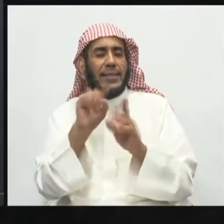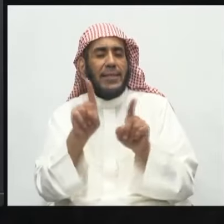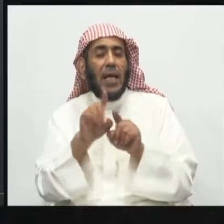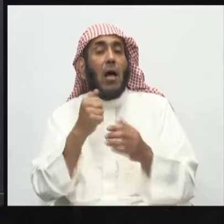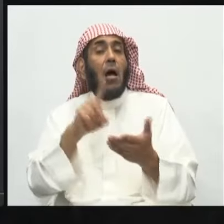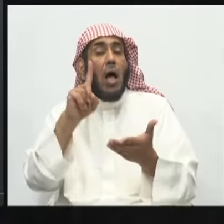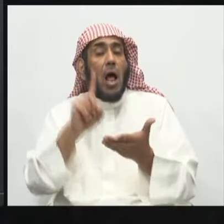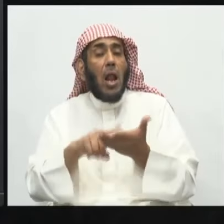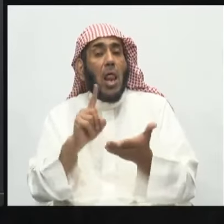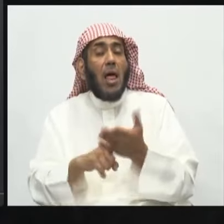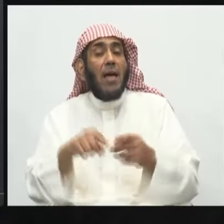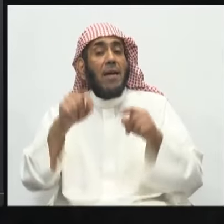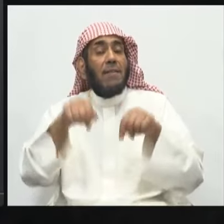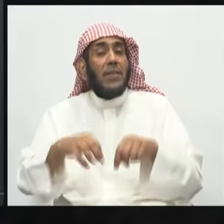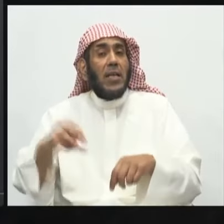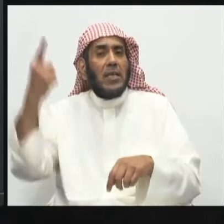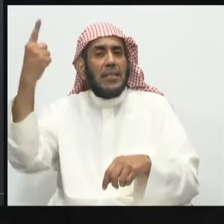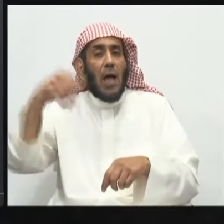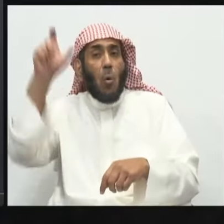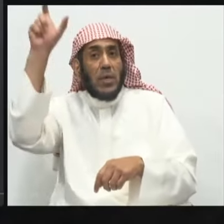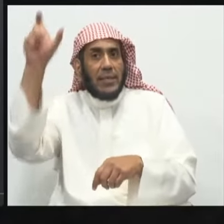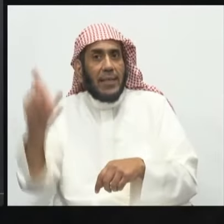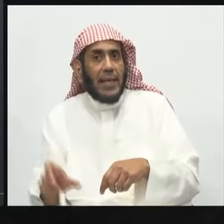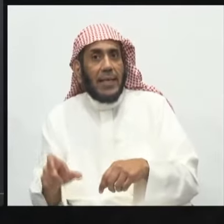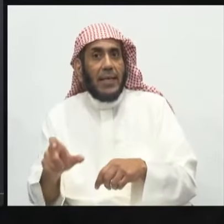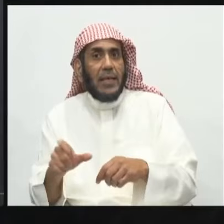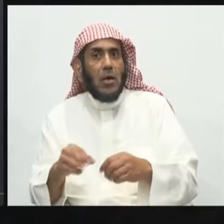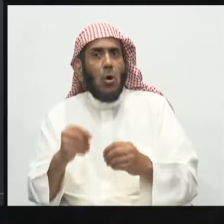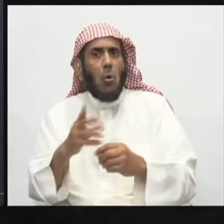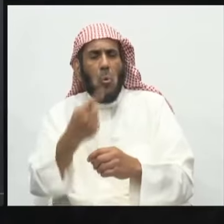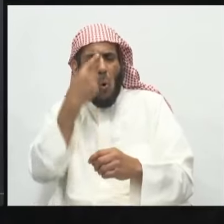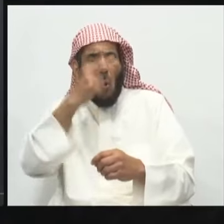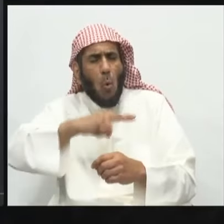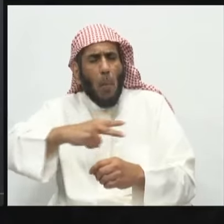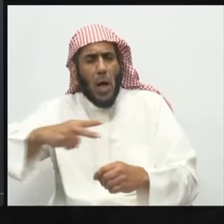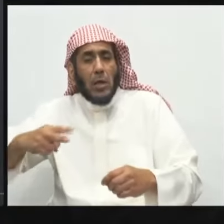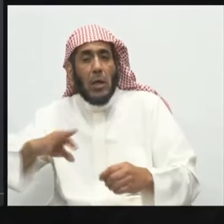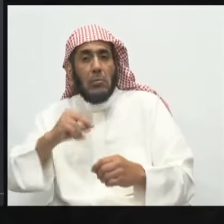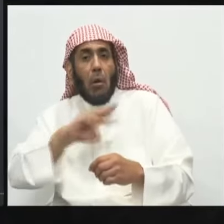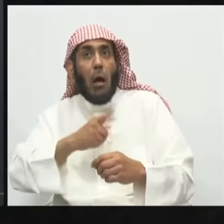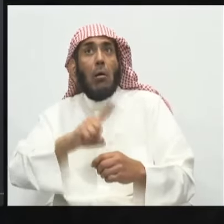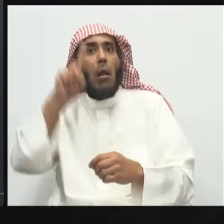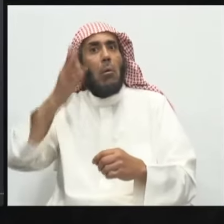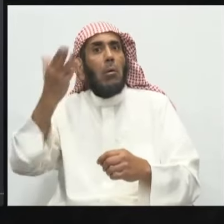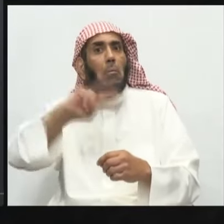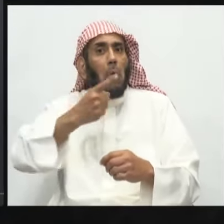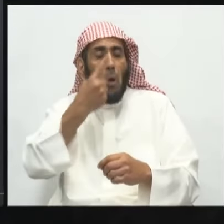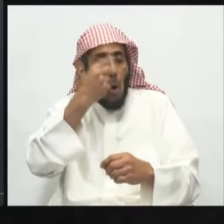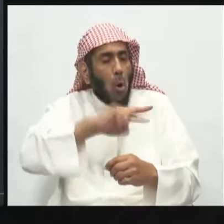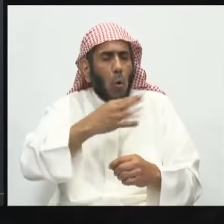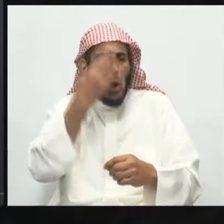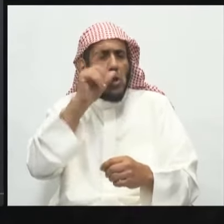لان في السحر او ان الساحر يصرف العبادات لغير الله سبحانه وتعالى